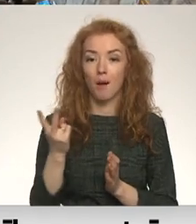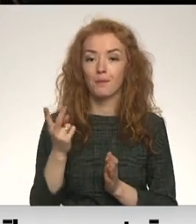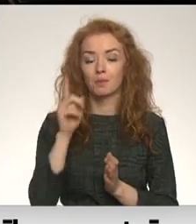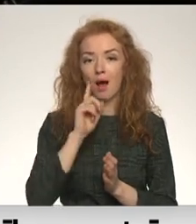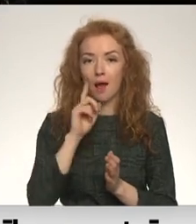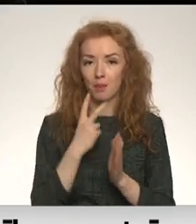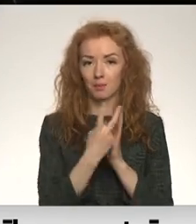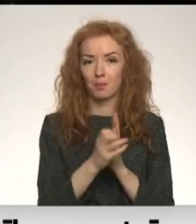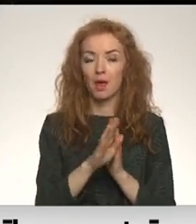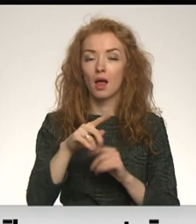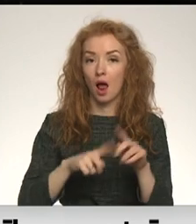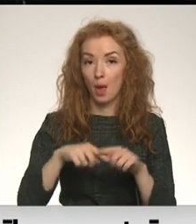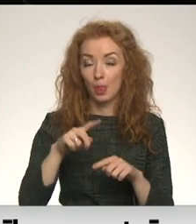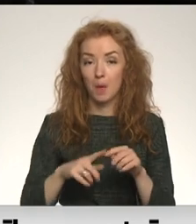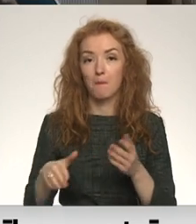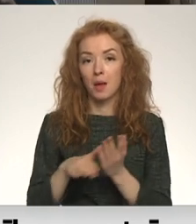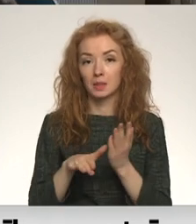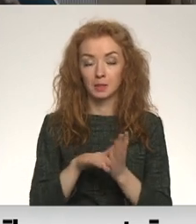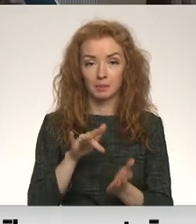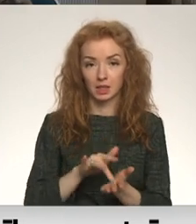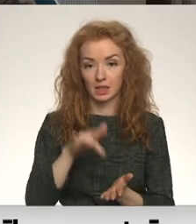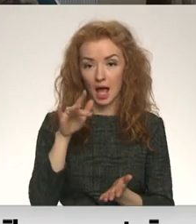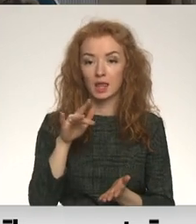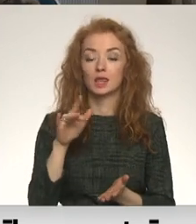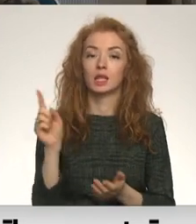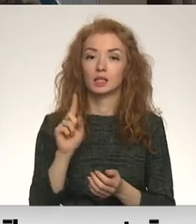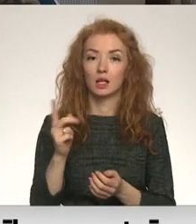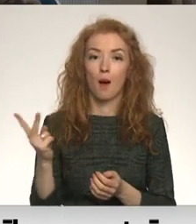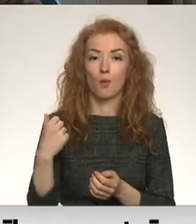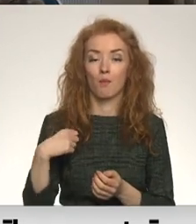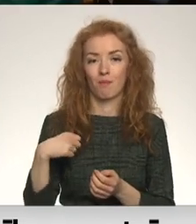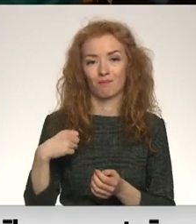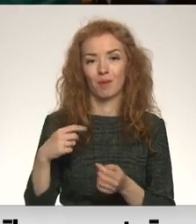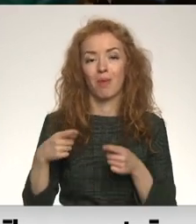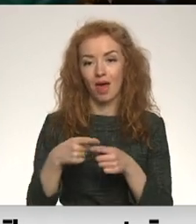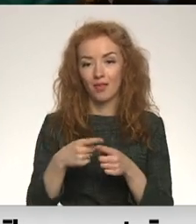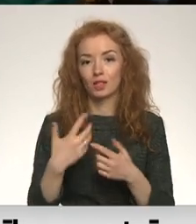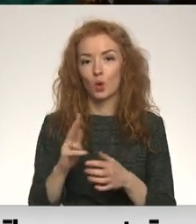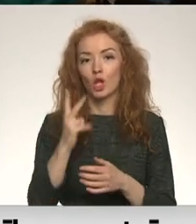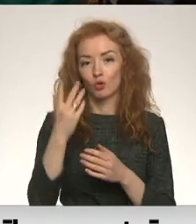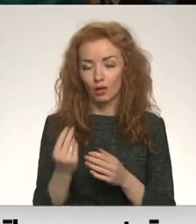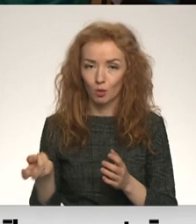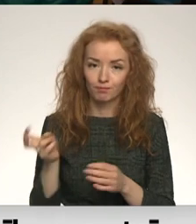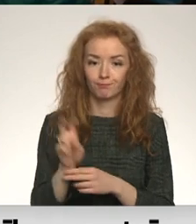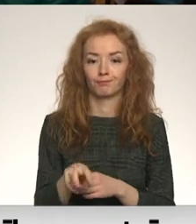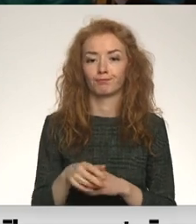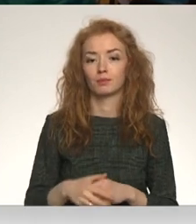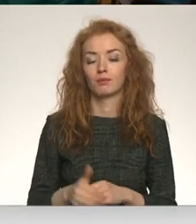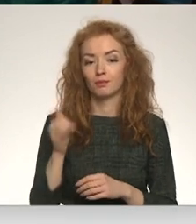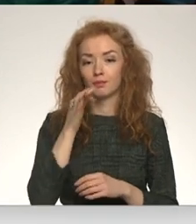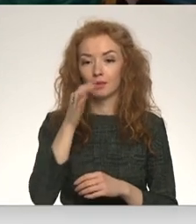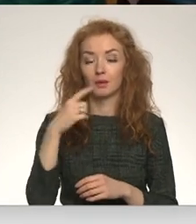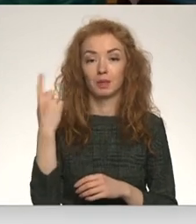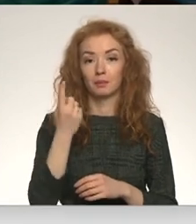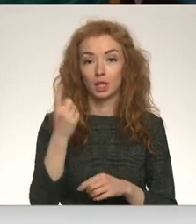attāli radinieki. Palīdzības centrs ir Annas un meitas mērķis jau trešo dienu pēc kārtas.